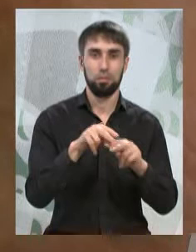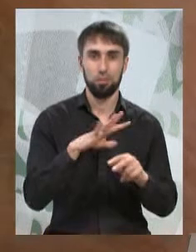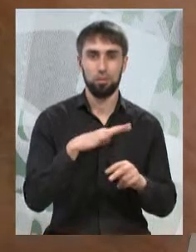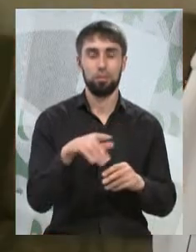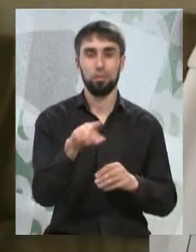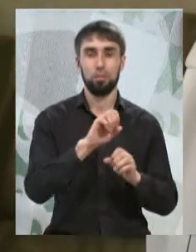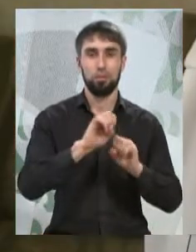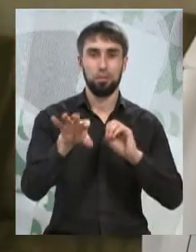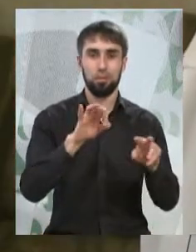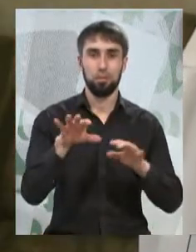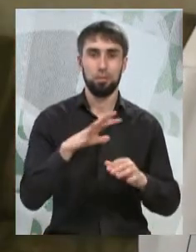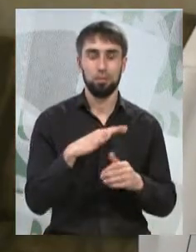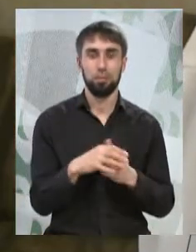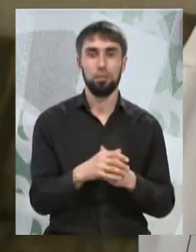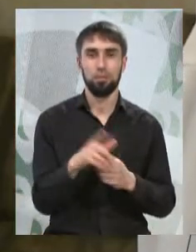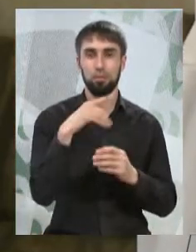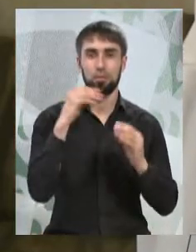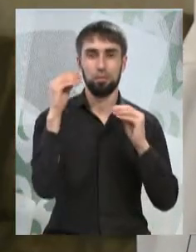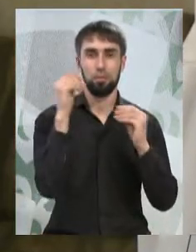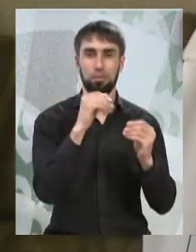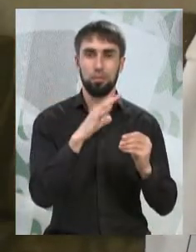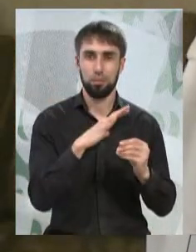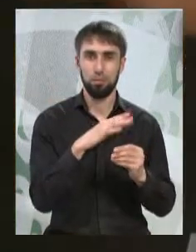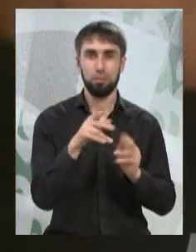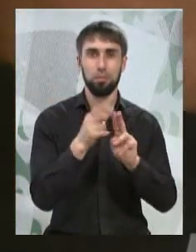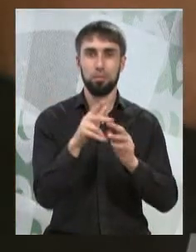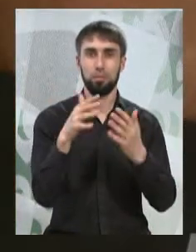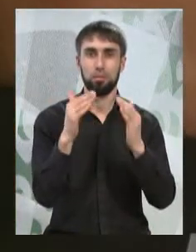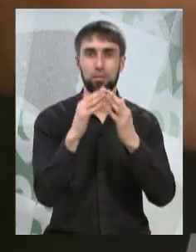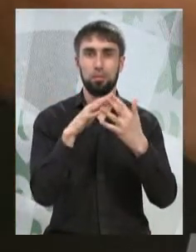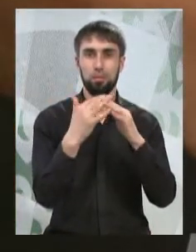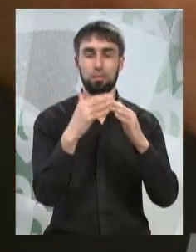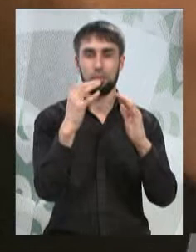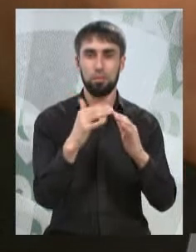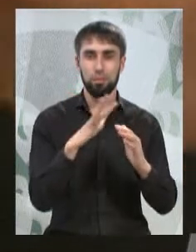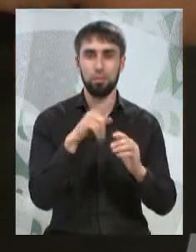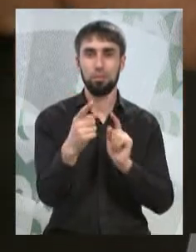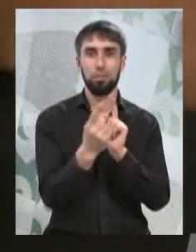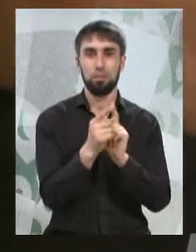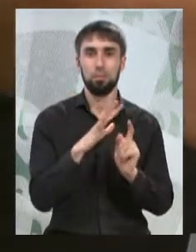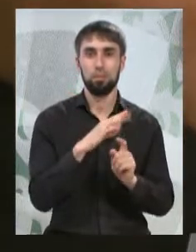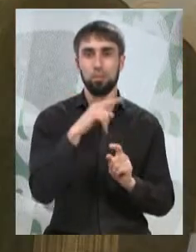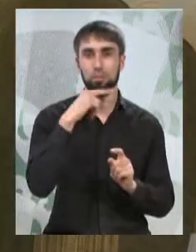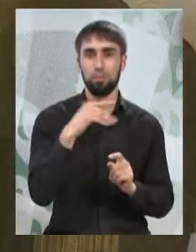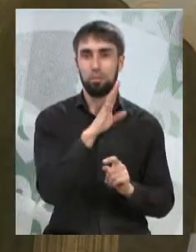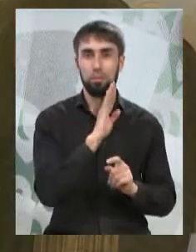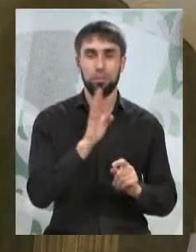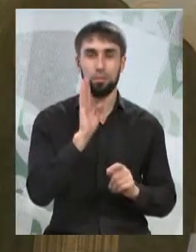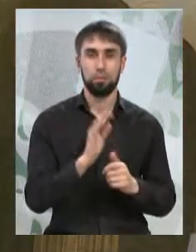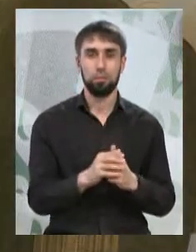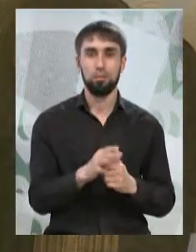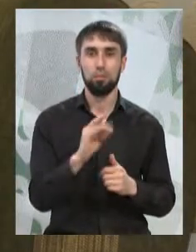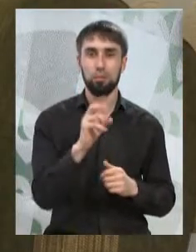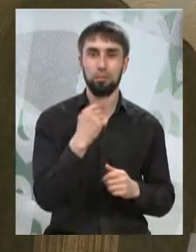жителям. Алихан вспоминает, была ночь, когда их подвезли к соломенному дому. На пороге их встретила русская женщина.